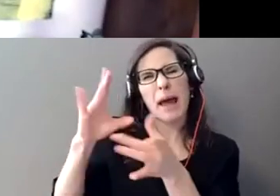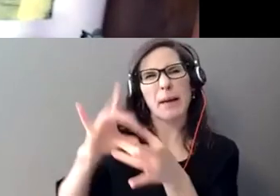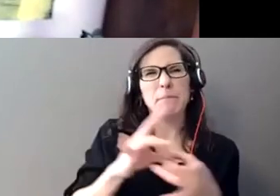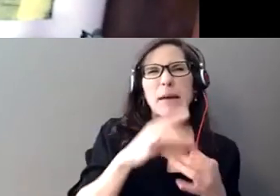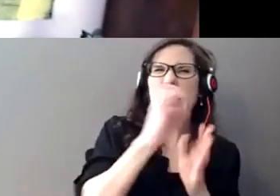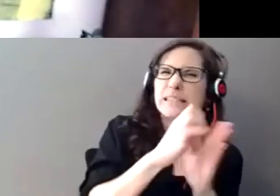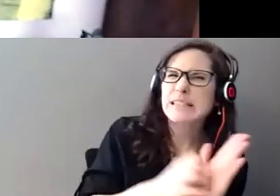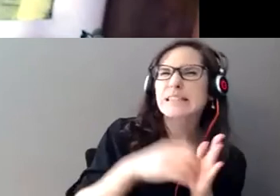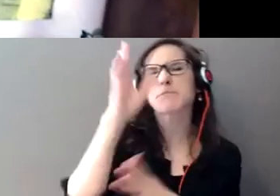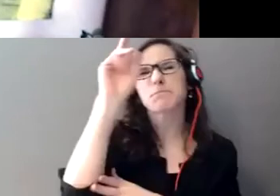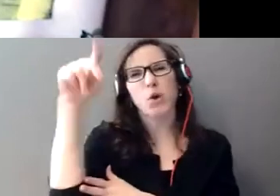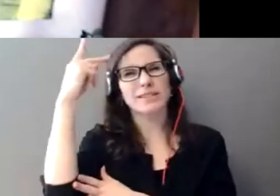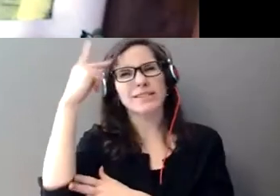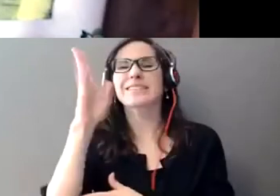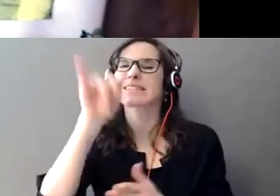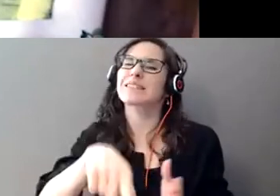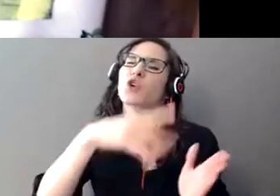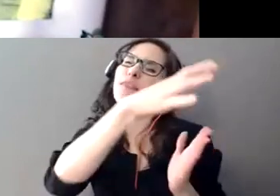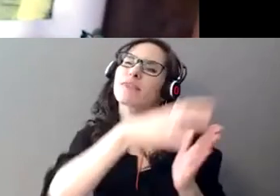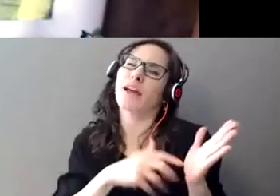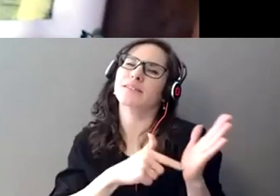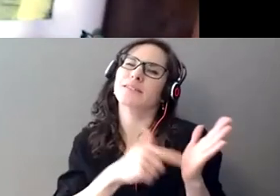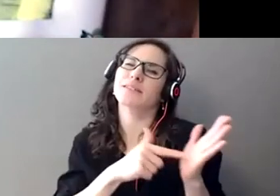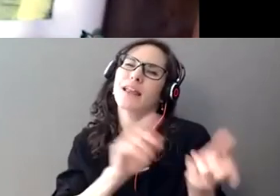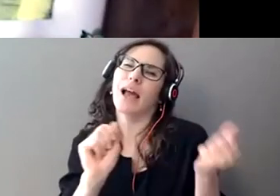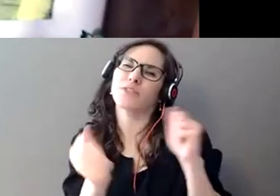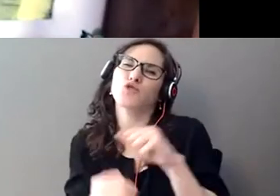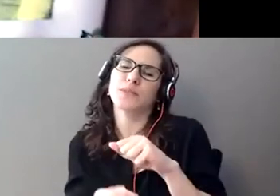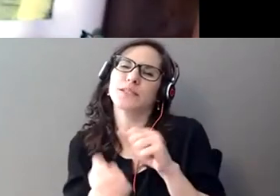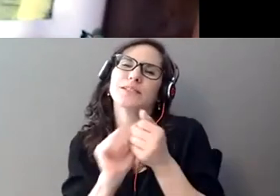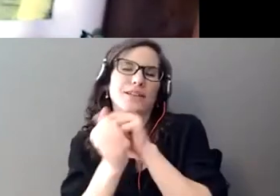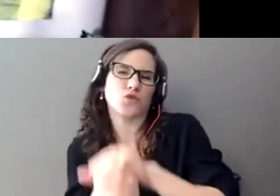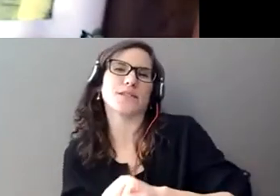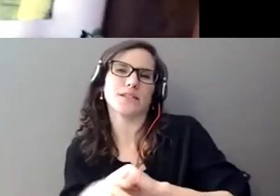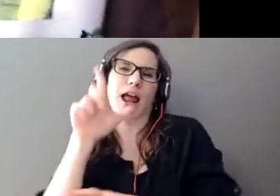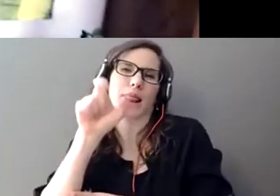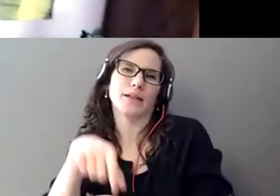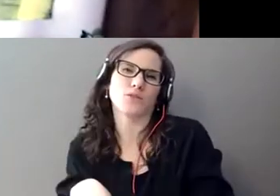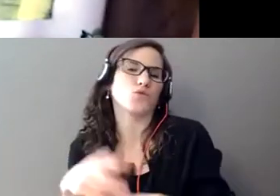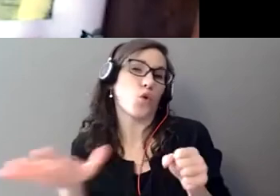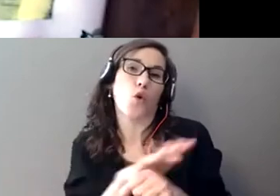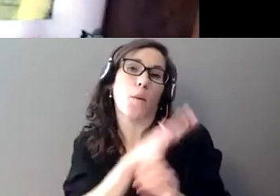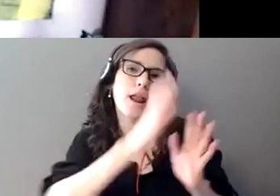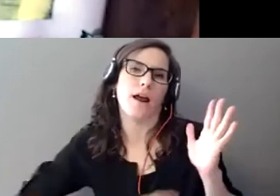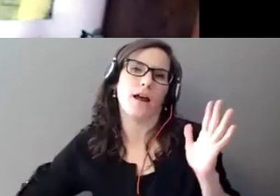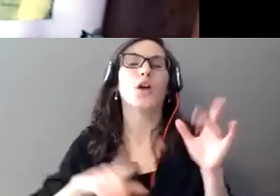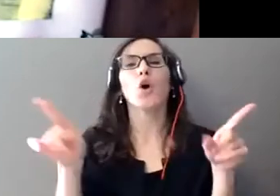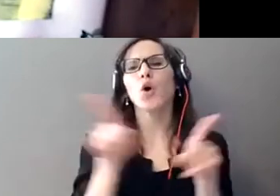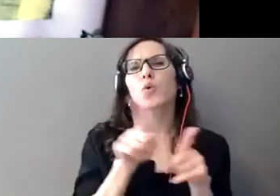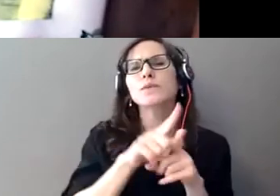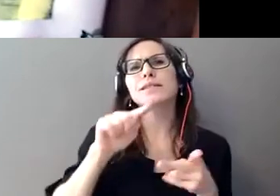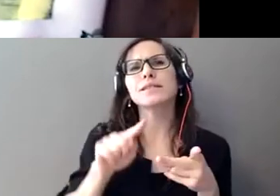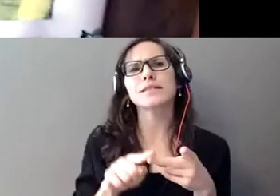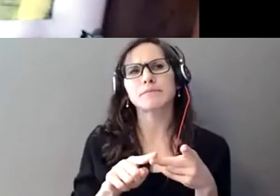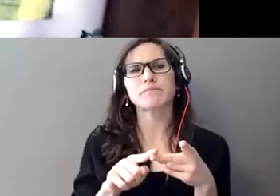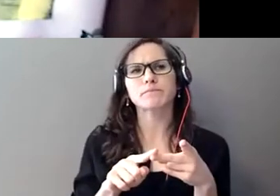donc c'est ce texte qui a été traduit en langue des signes québécoise entièrement également des capsules